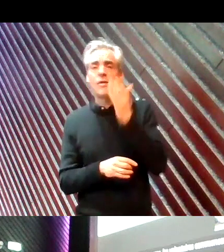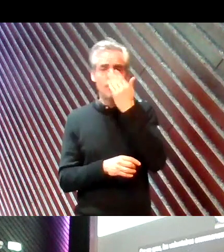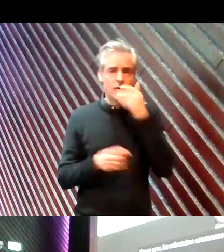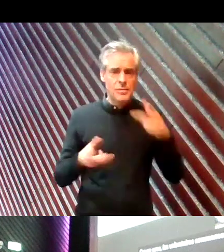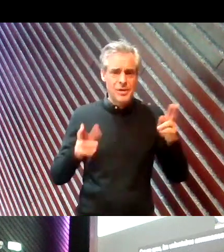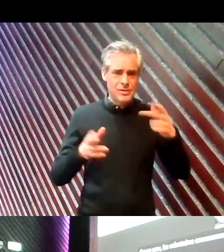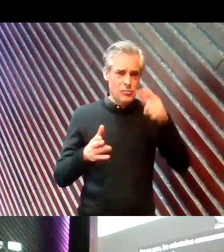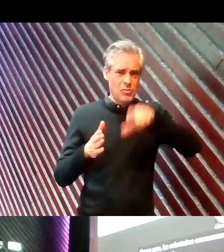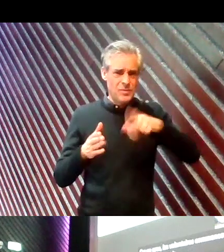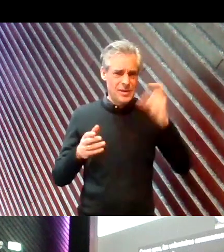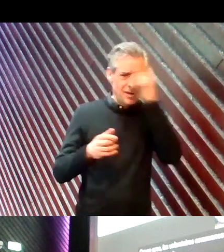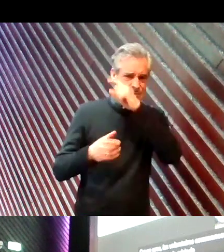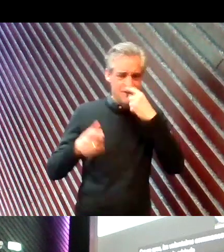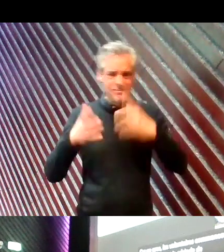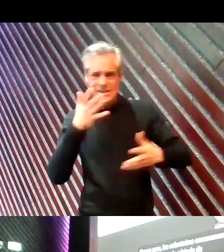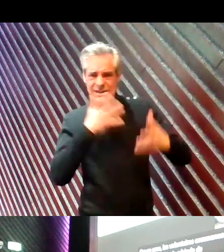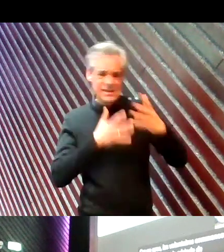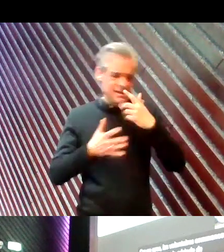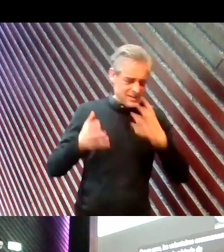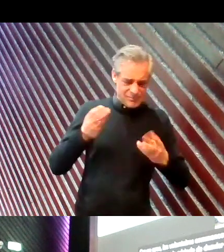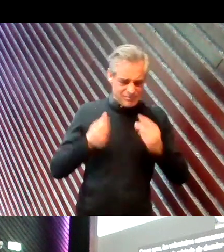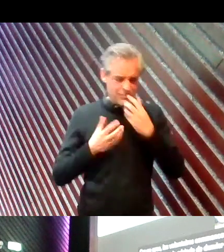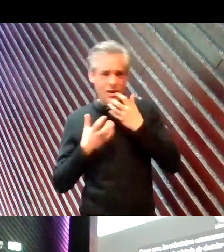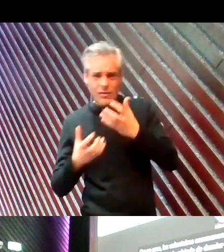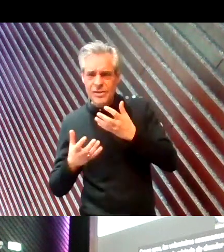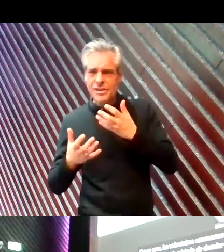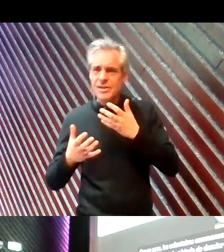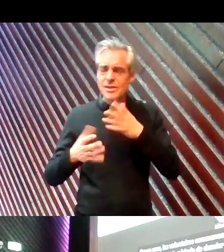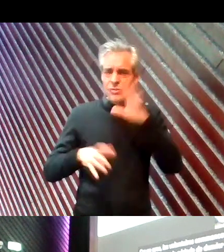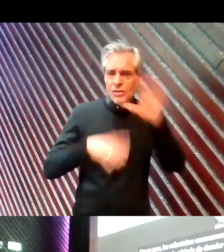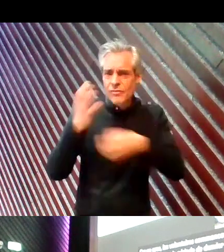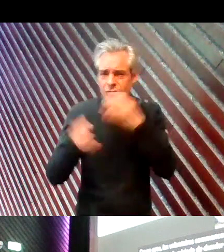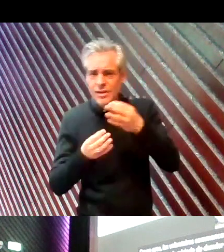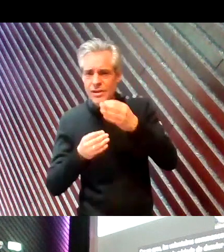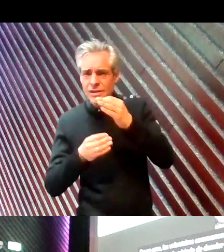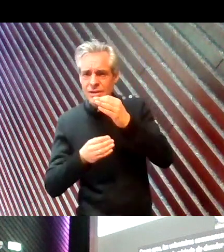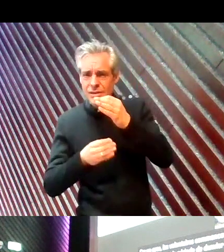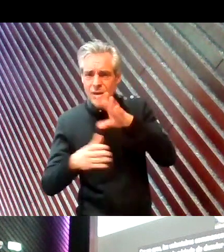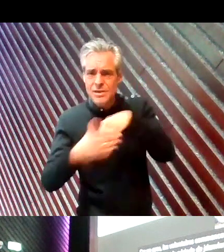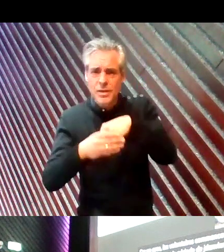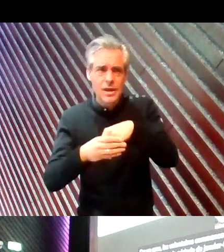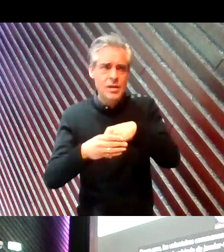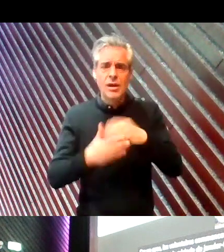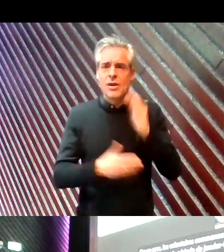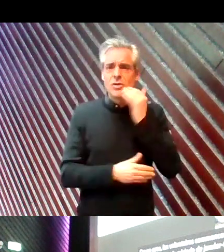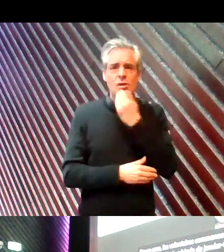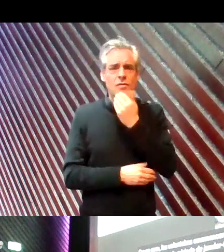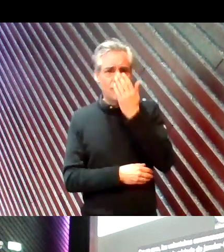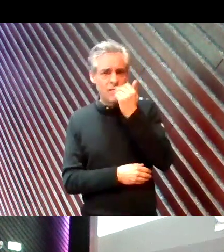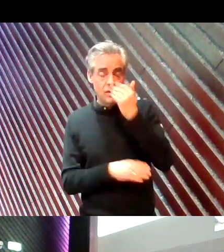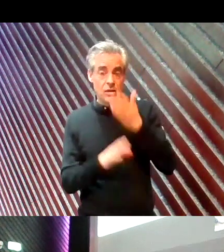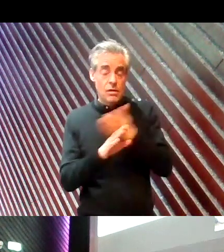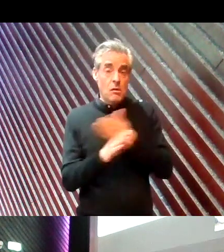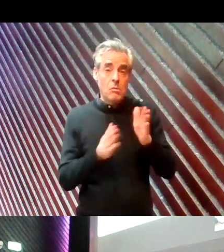'est toujours une période un peu difficile parce que justement, au début, il y un peu l'envie de découvrir, d'apporter. Et puis, en janvier, février, c'est un peu